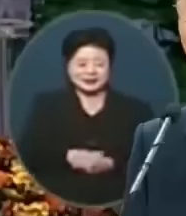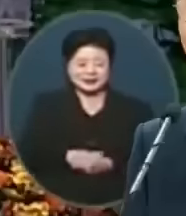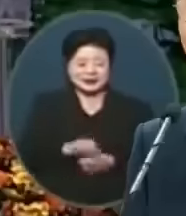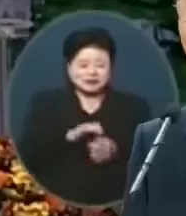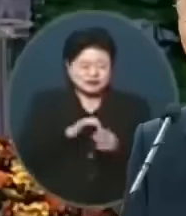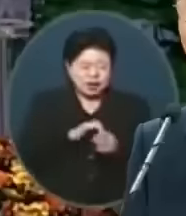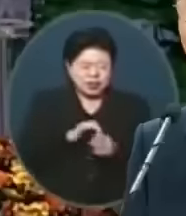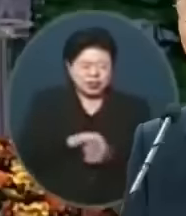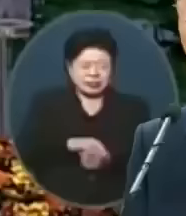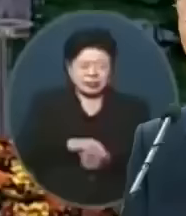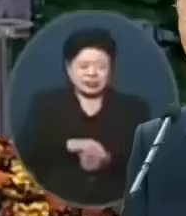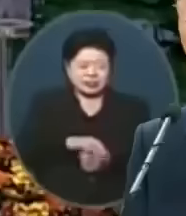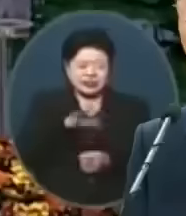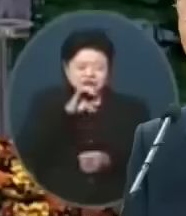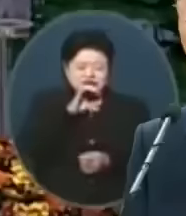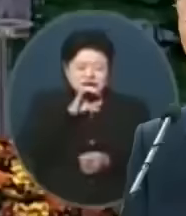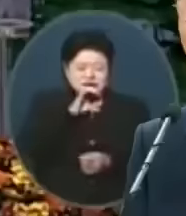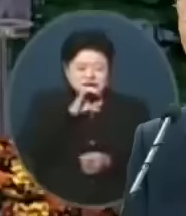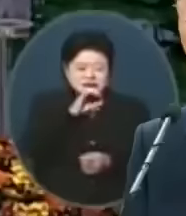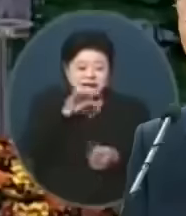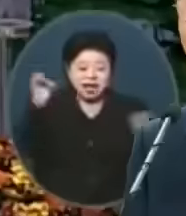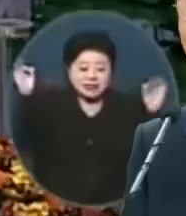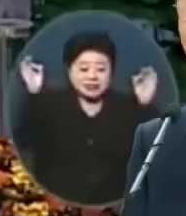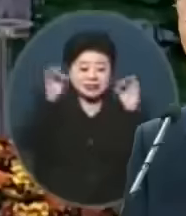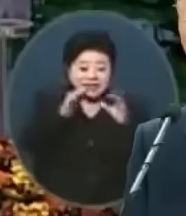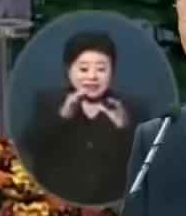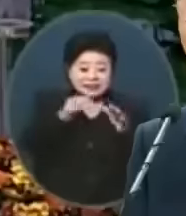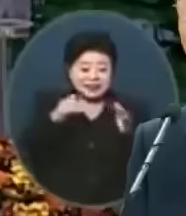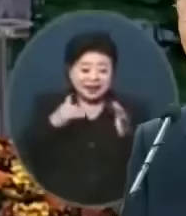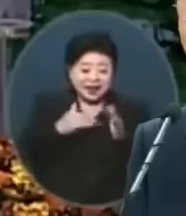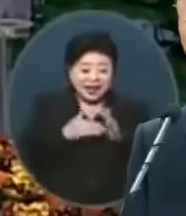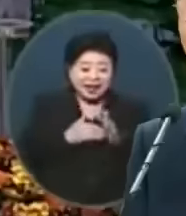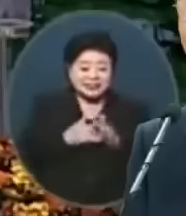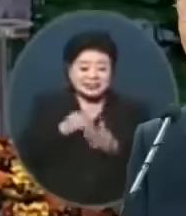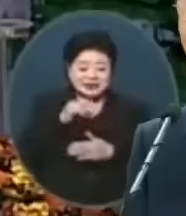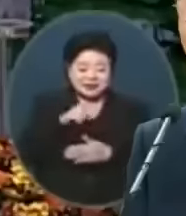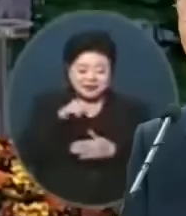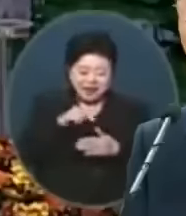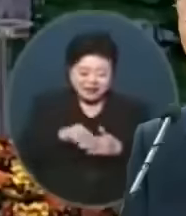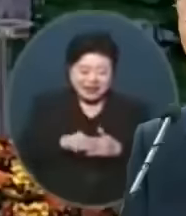불평과 불만이 모두 사라지도록 마음에